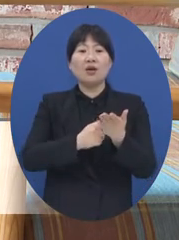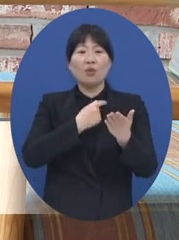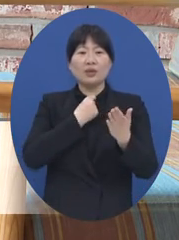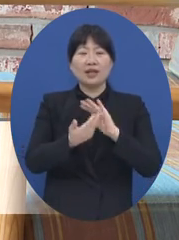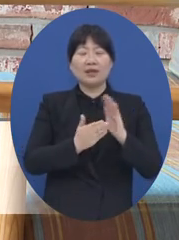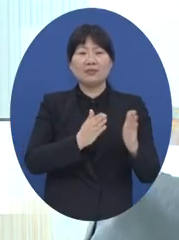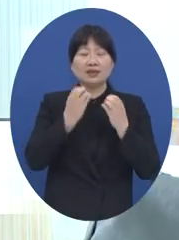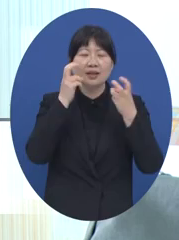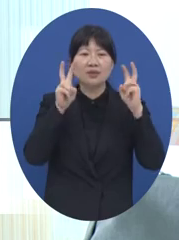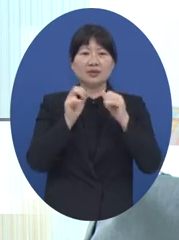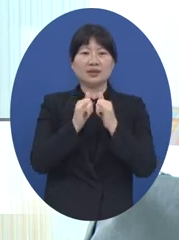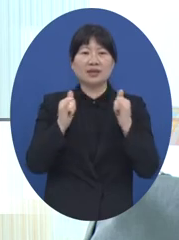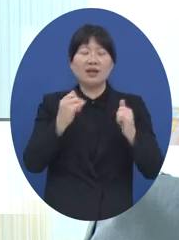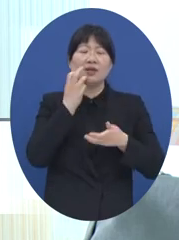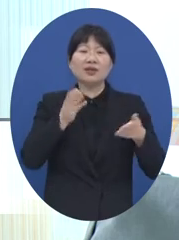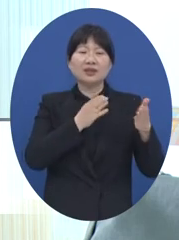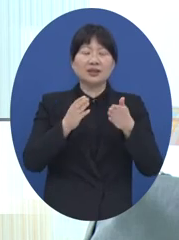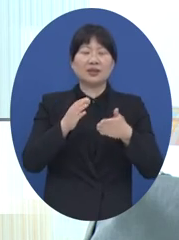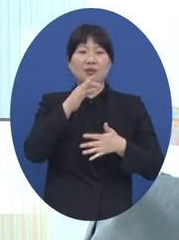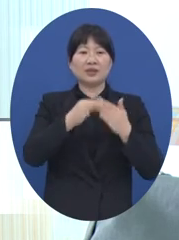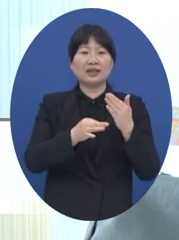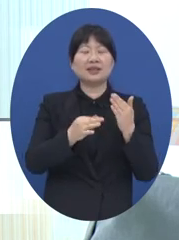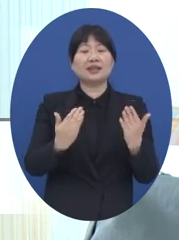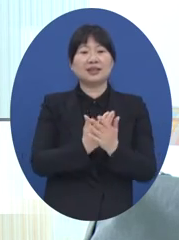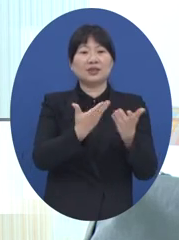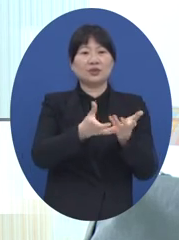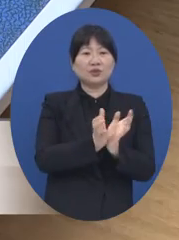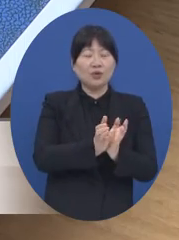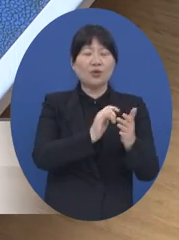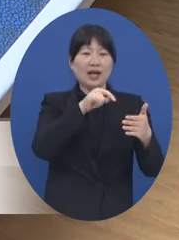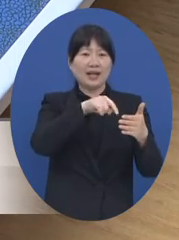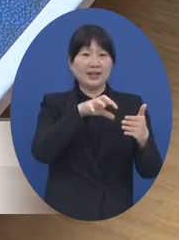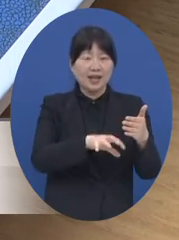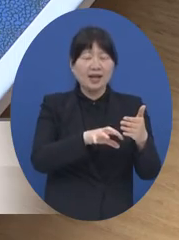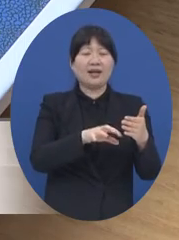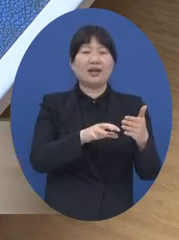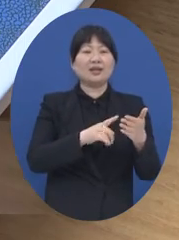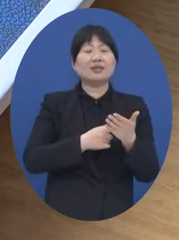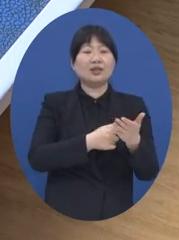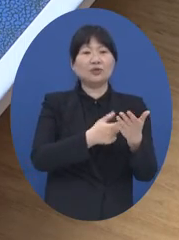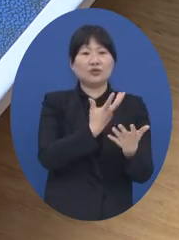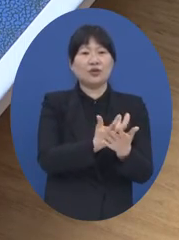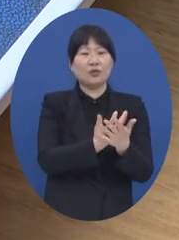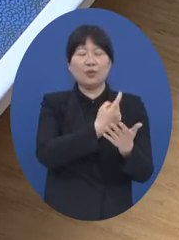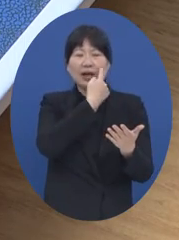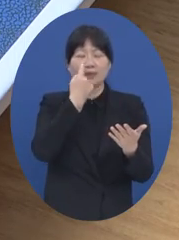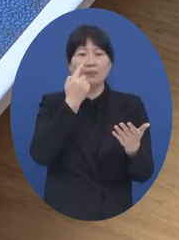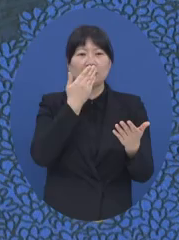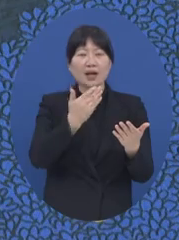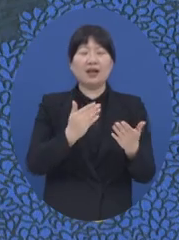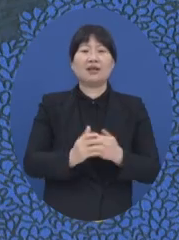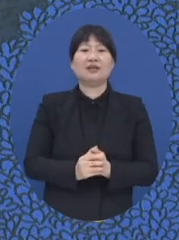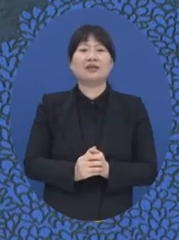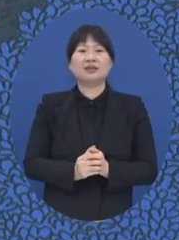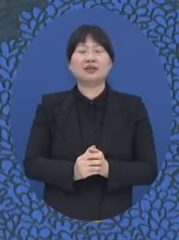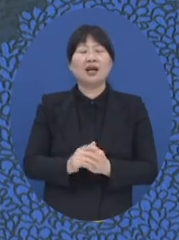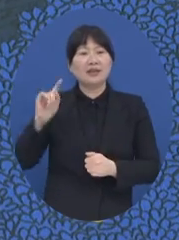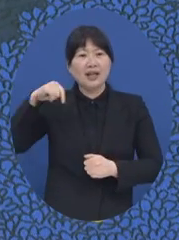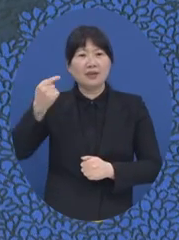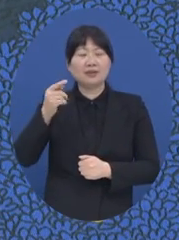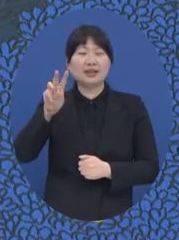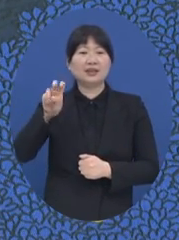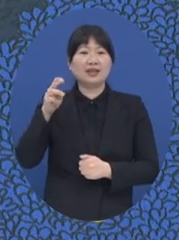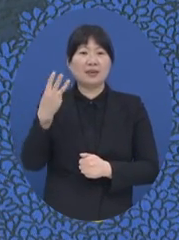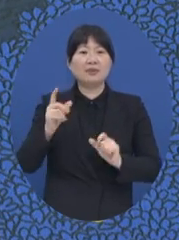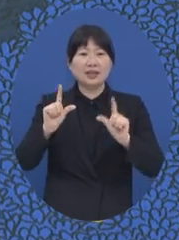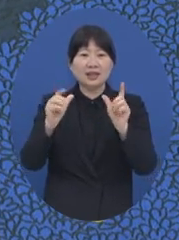창업자는 경기콘텐츠진흥원 홈페이지에서 제출서류를 확인할 수 있고 다음달 23일까지 이메일을 통해 신청서를